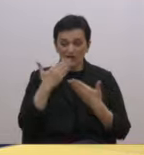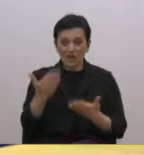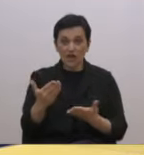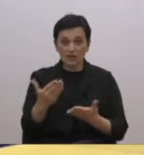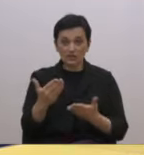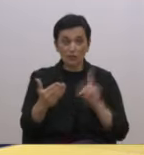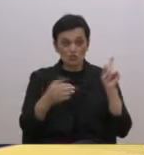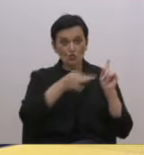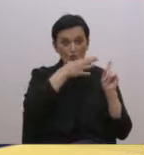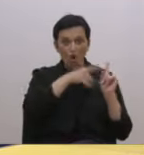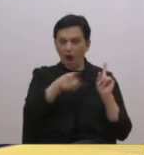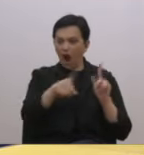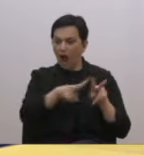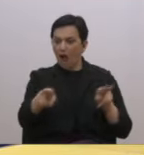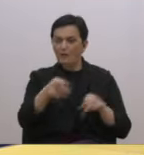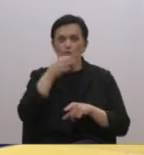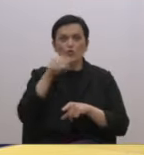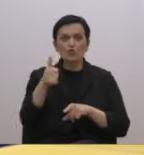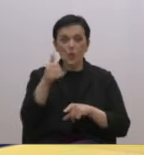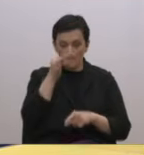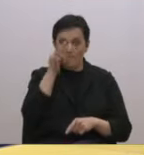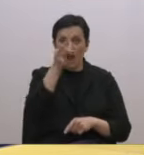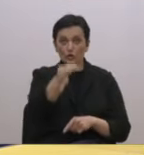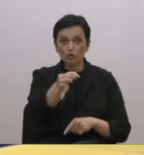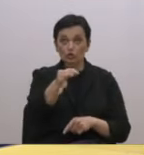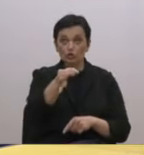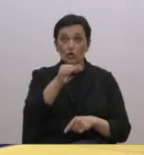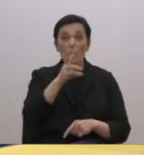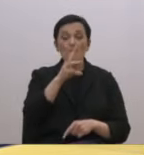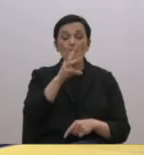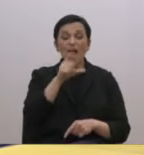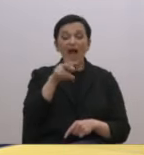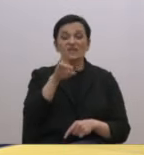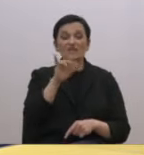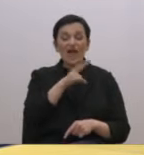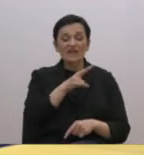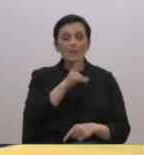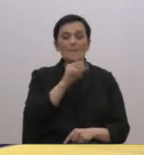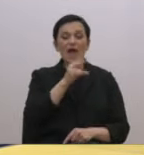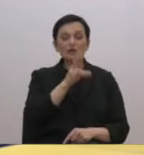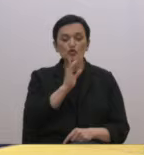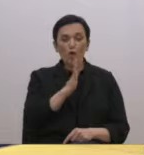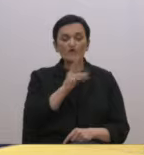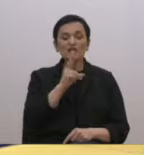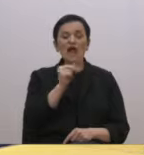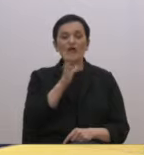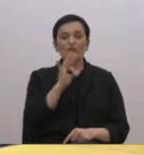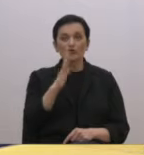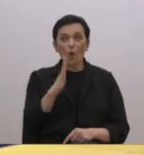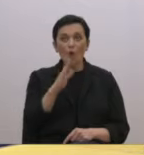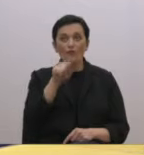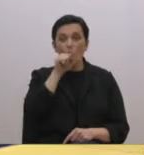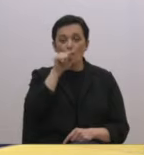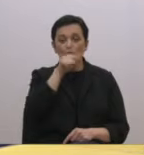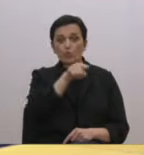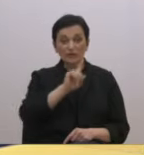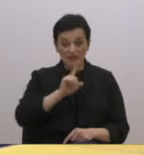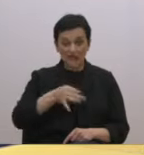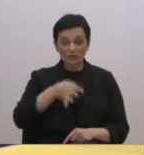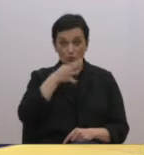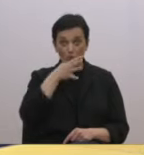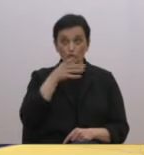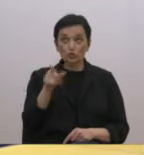ყველას. აბა გაეცით პასუხი. მედვედევს, პესკოვს, ლავროვს, პუტინს რაც მოსწონს,